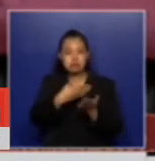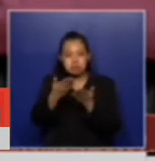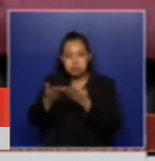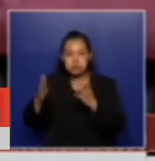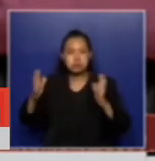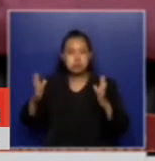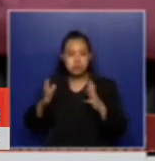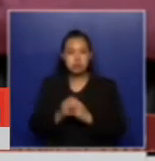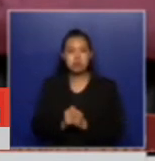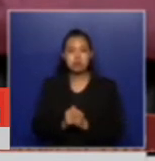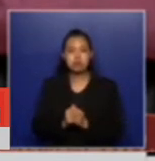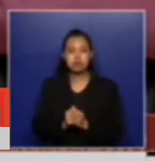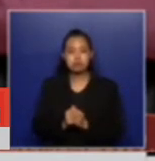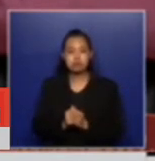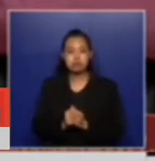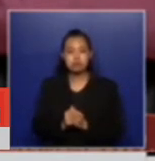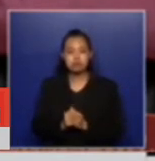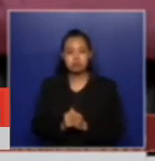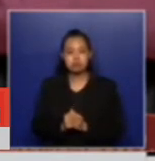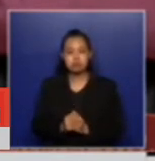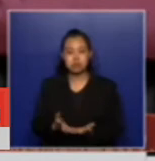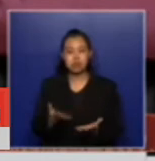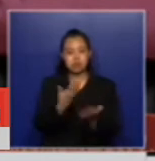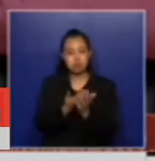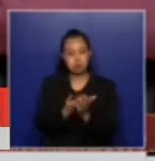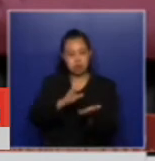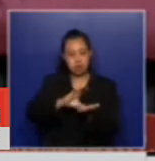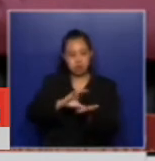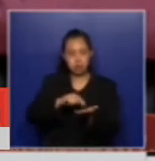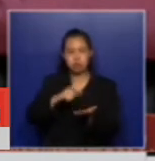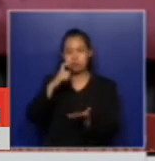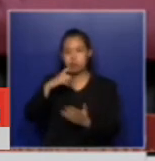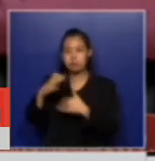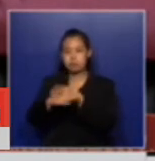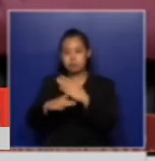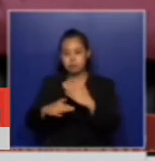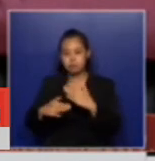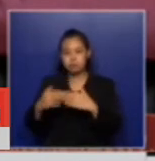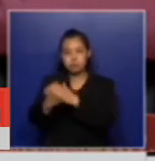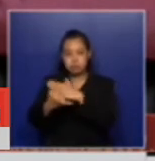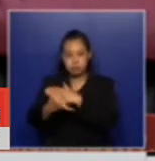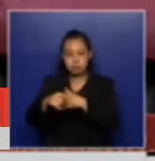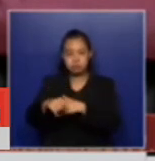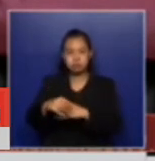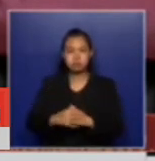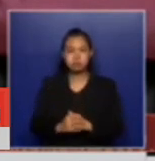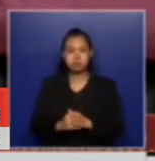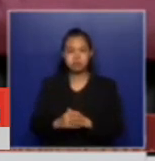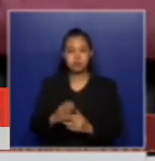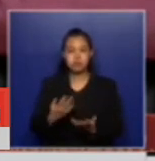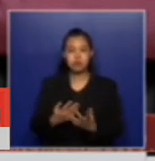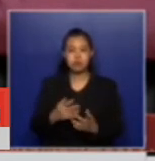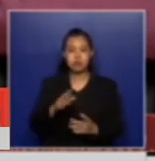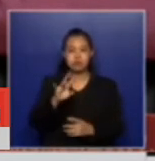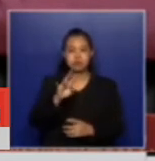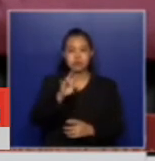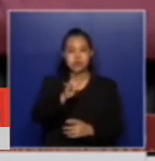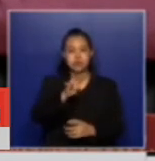ส่วนทุนสำรองระหว่างประเทศณสิ้นเดือนเมษายนอยู่ที่ 7.628 ล้านล้านบาทหรือประม